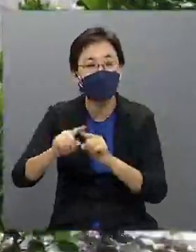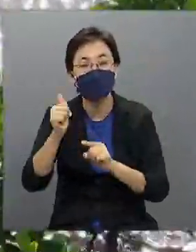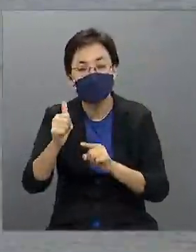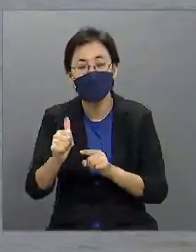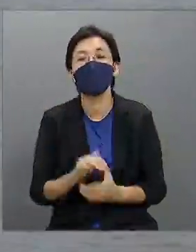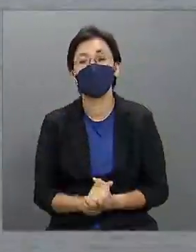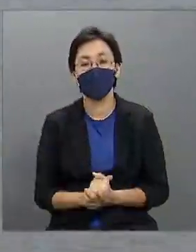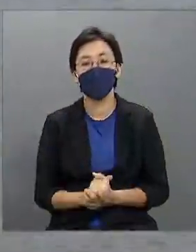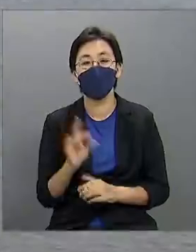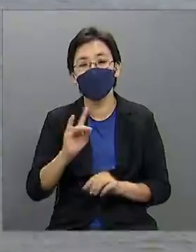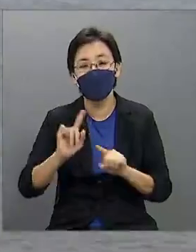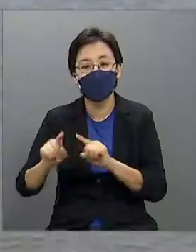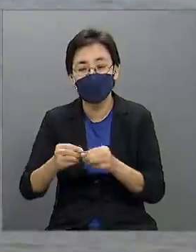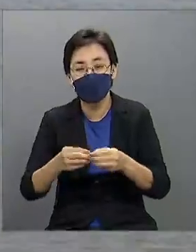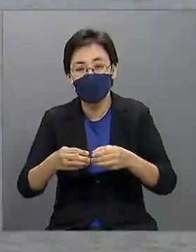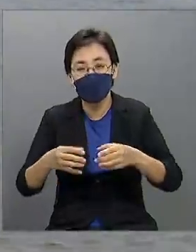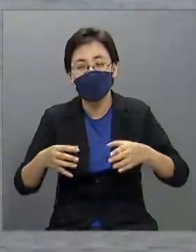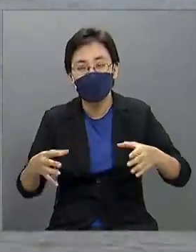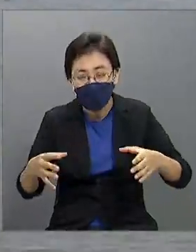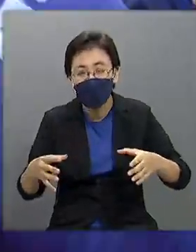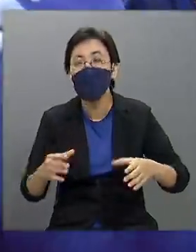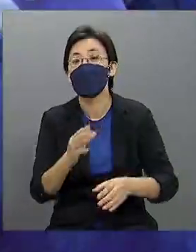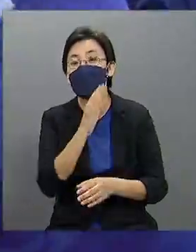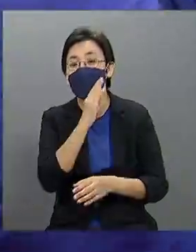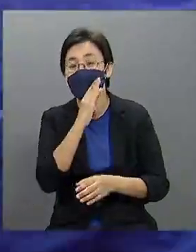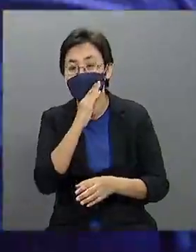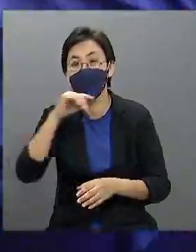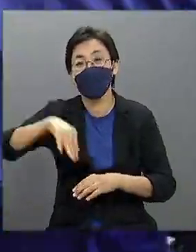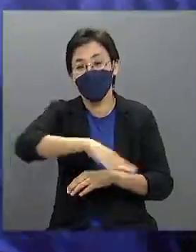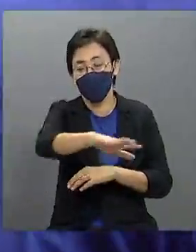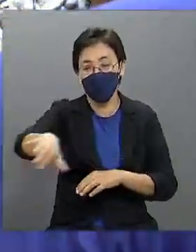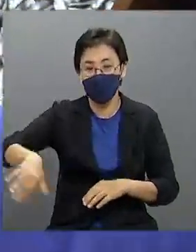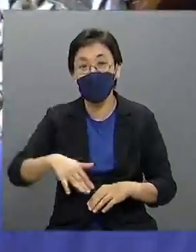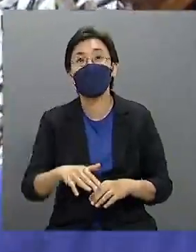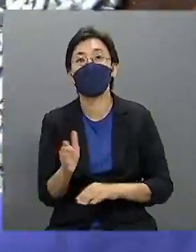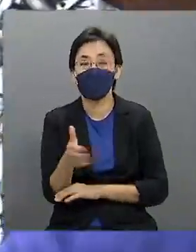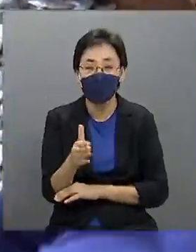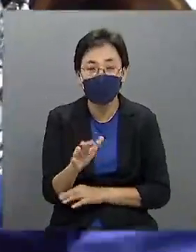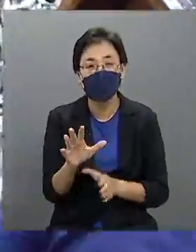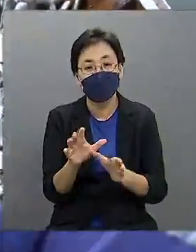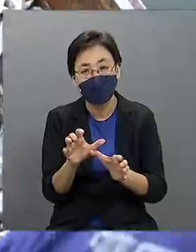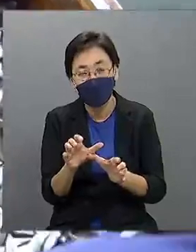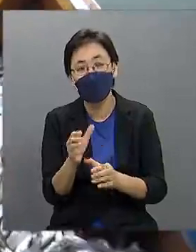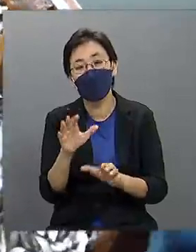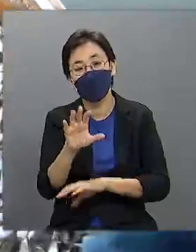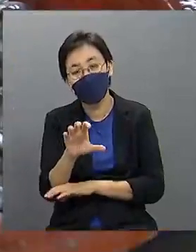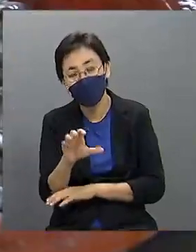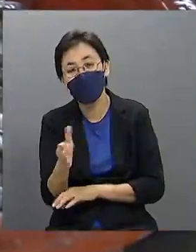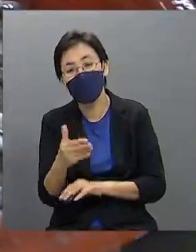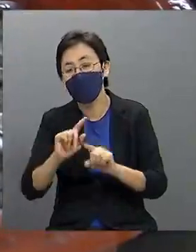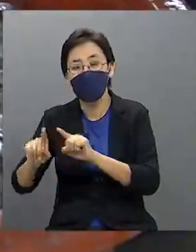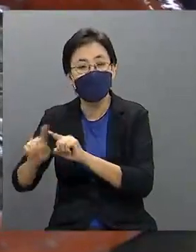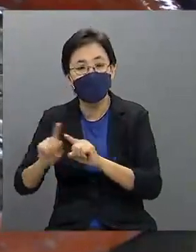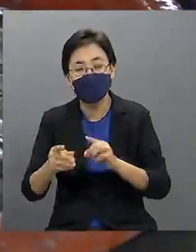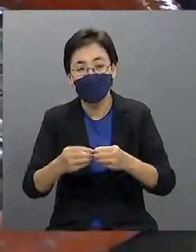เมื่อทรัยากรสัตวน้ำกลบคืนมาในพื้นที่เช่าประมงก็จะมีรายได้กลายเป็วัฒจักของระบบนิเว